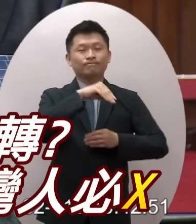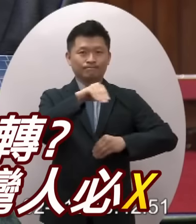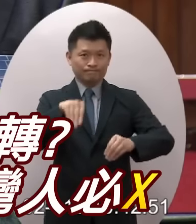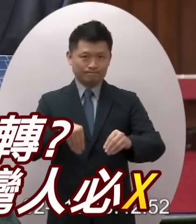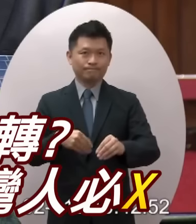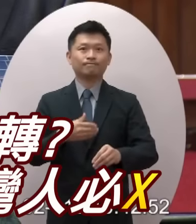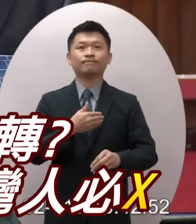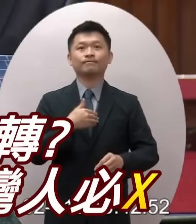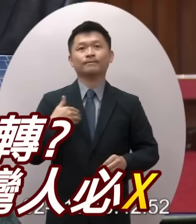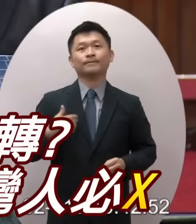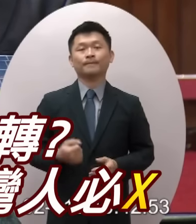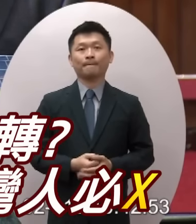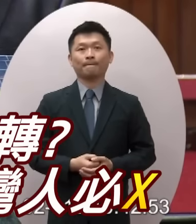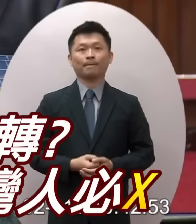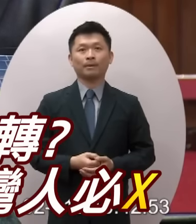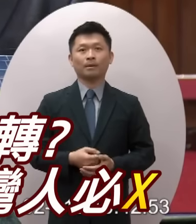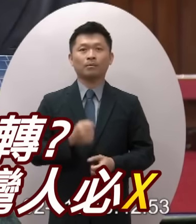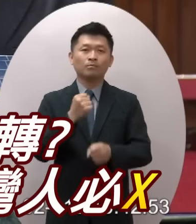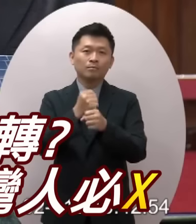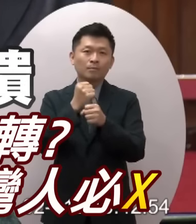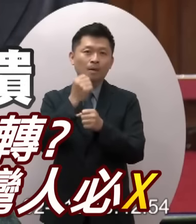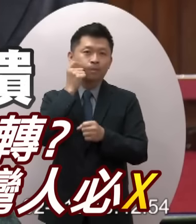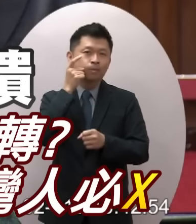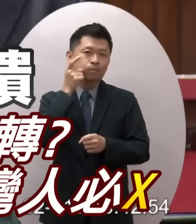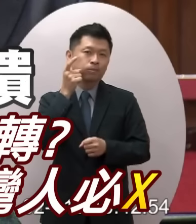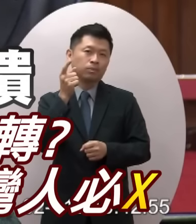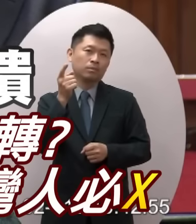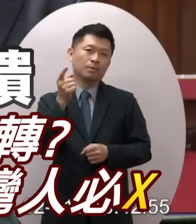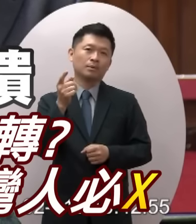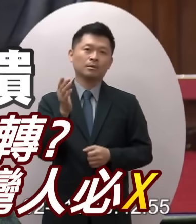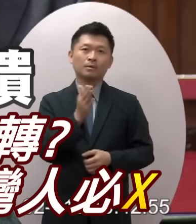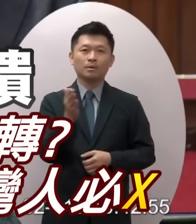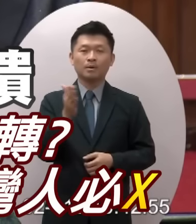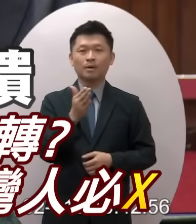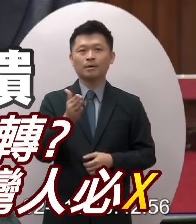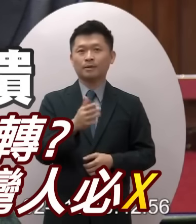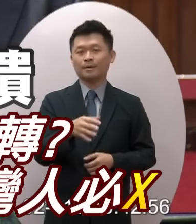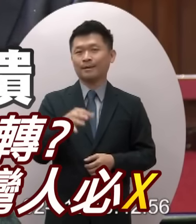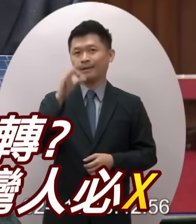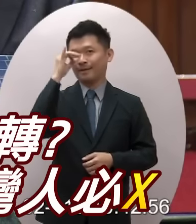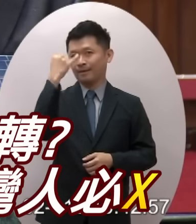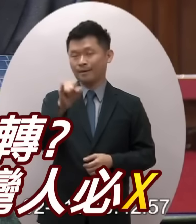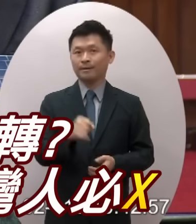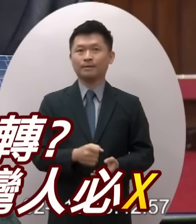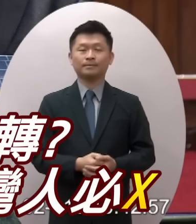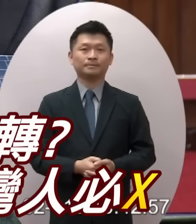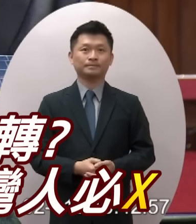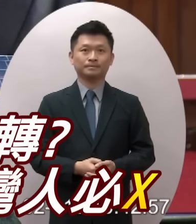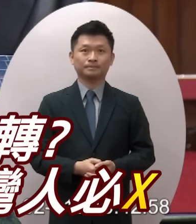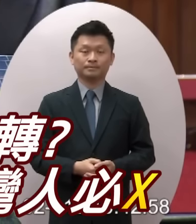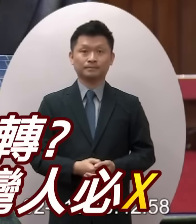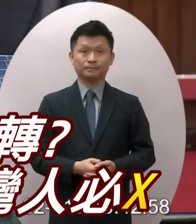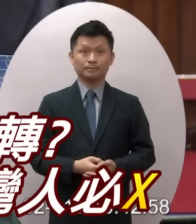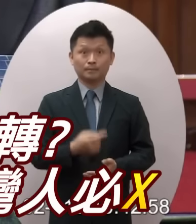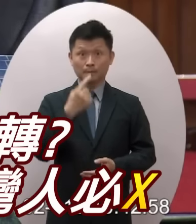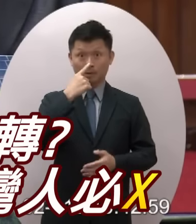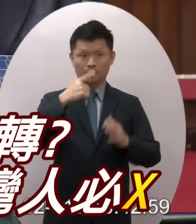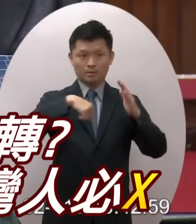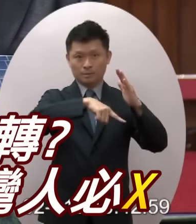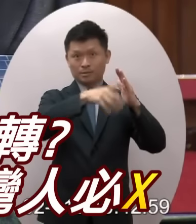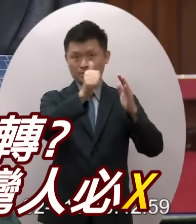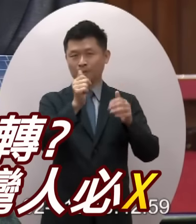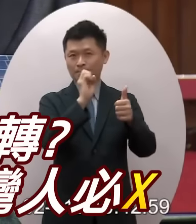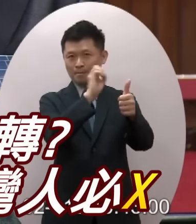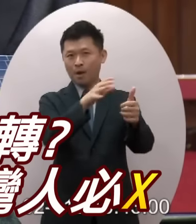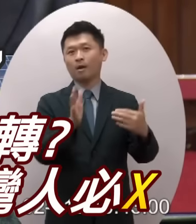解。但过外会尔歹看，你阵若表达咱即个内阁足紧的帮了，因为我已经甲院长讲过